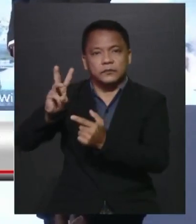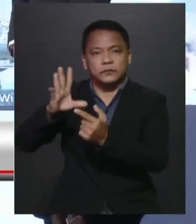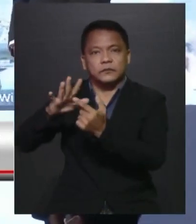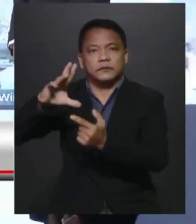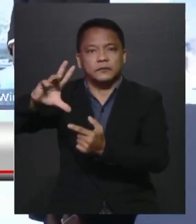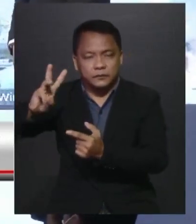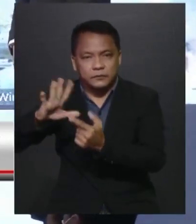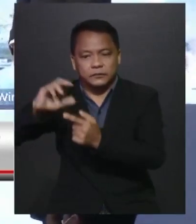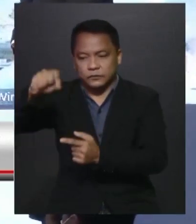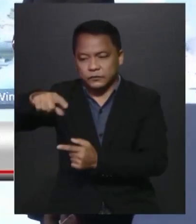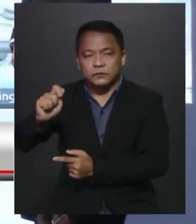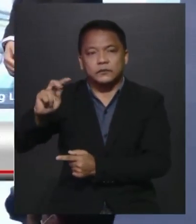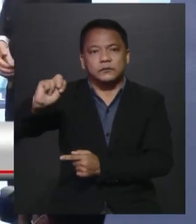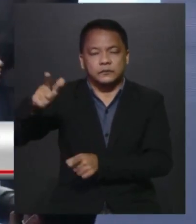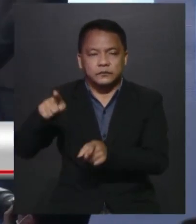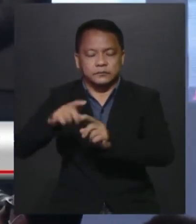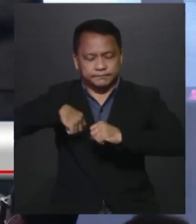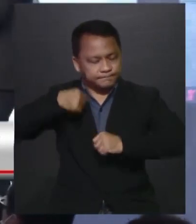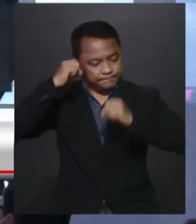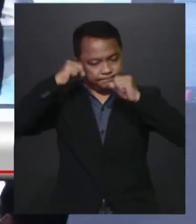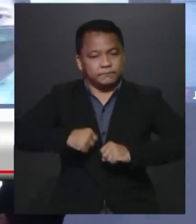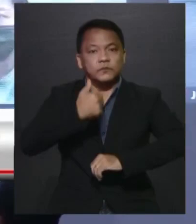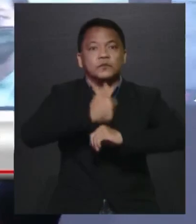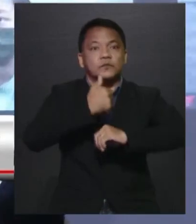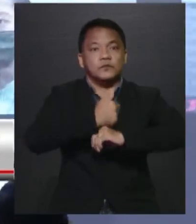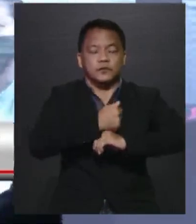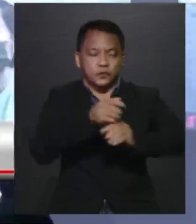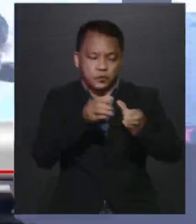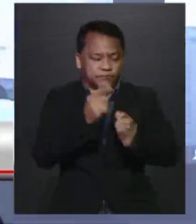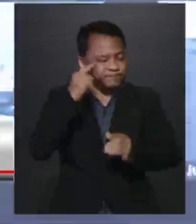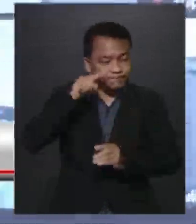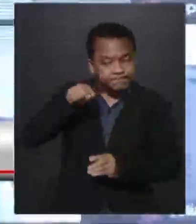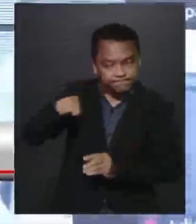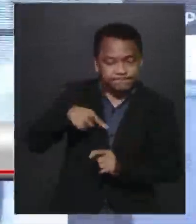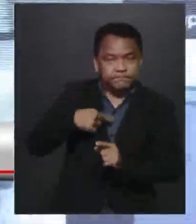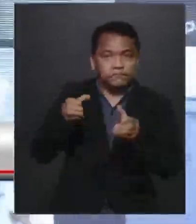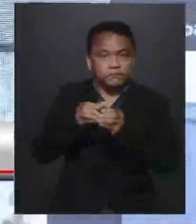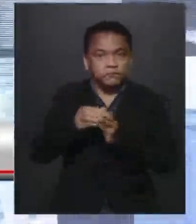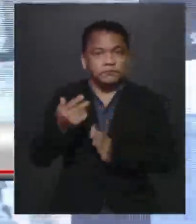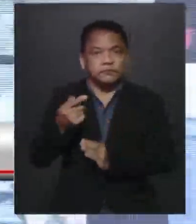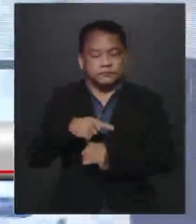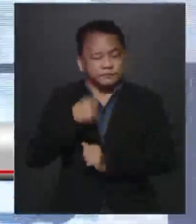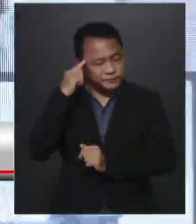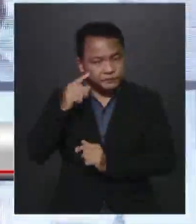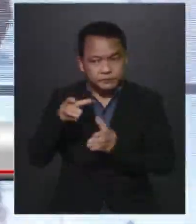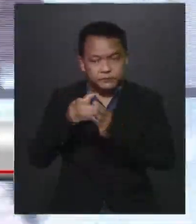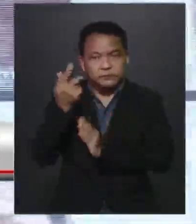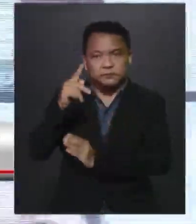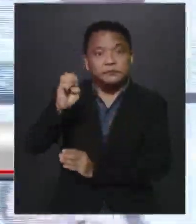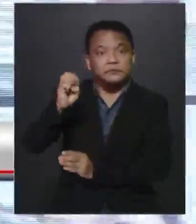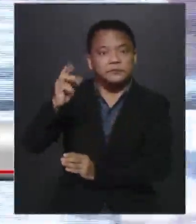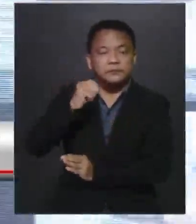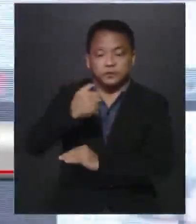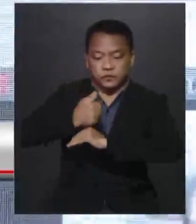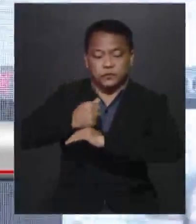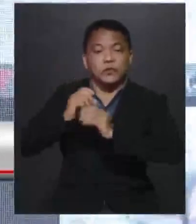IBK Altos นะคะด้วยการตัดสินใจของหัวหน้าผู้ฝึกสอนของทีมก็คือคิมโฮซอลซึ่งคิมโฮซอลก็บอกกับ